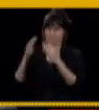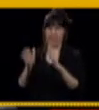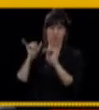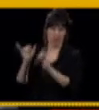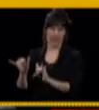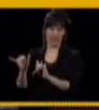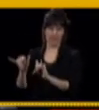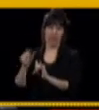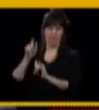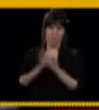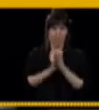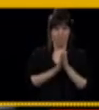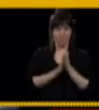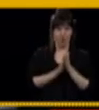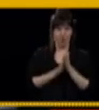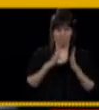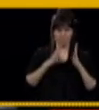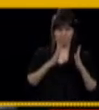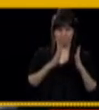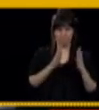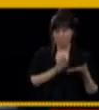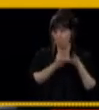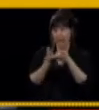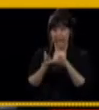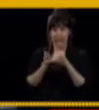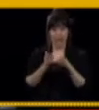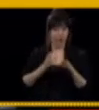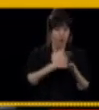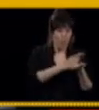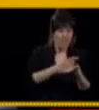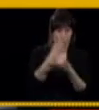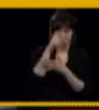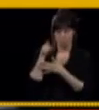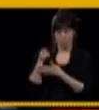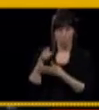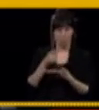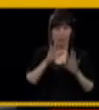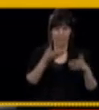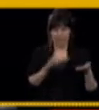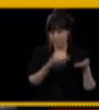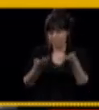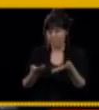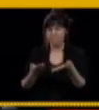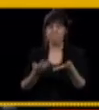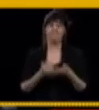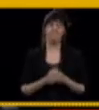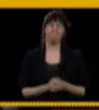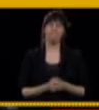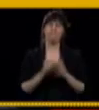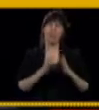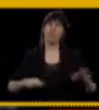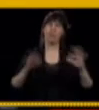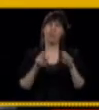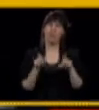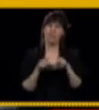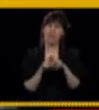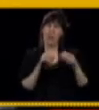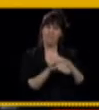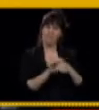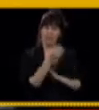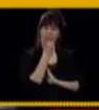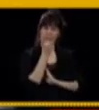prend des bénévoles quand on parle d'avoir des banques alimentaires pour donner de la nourriture à ceux qui